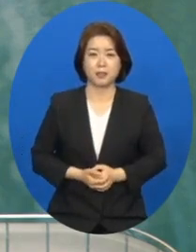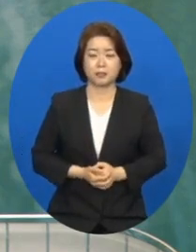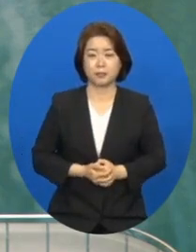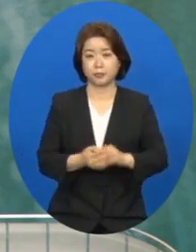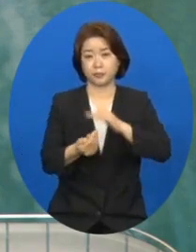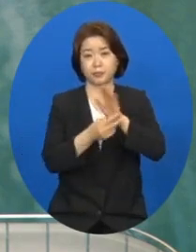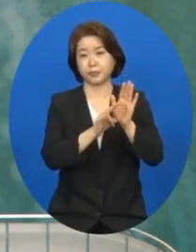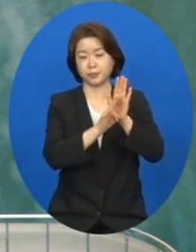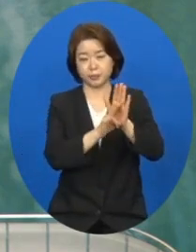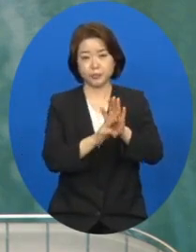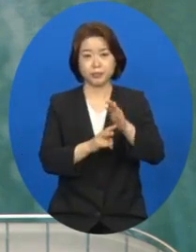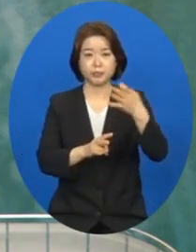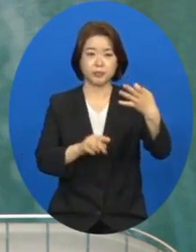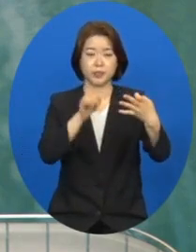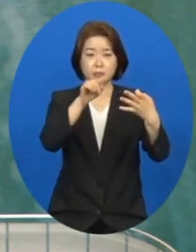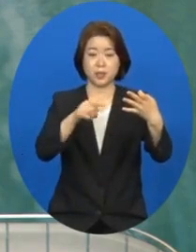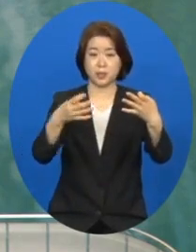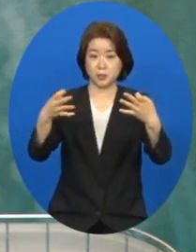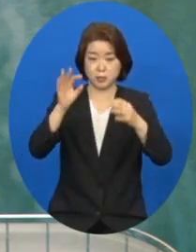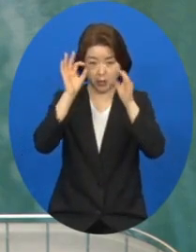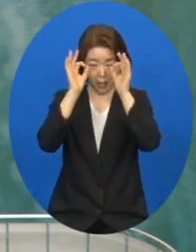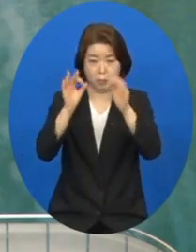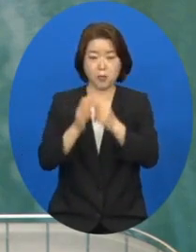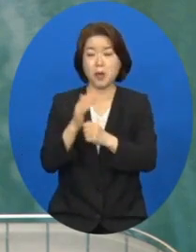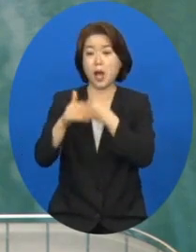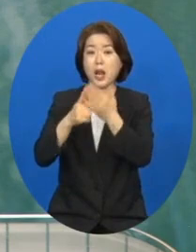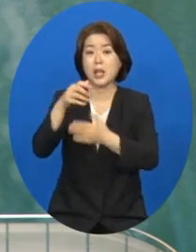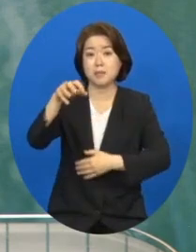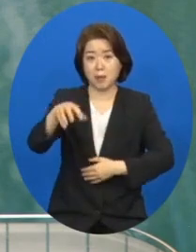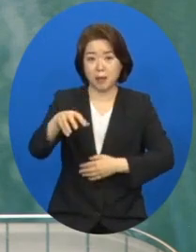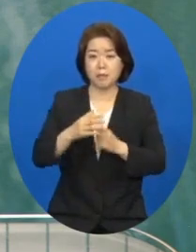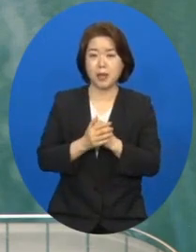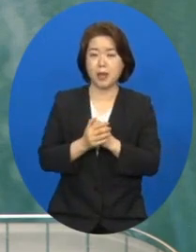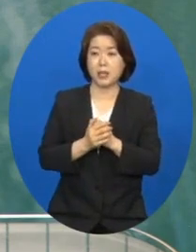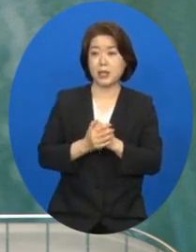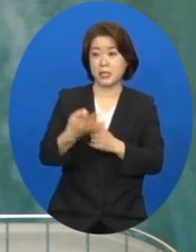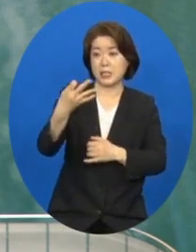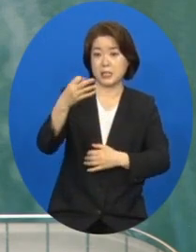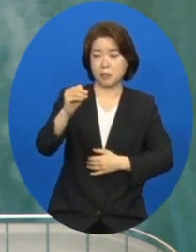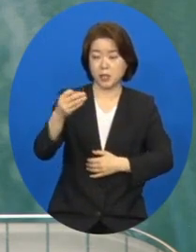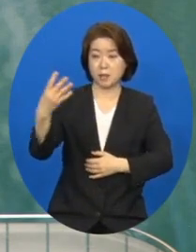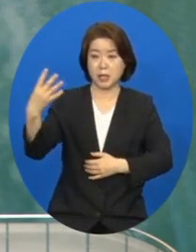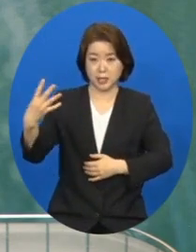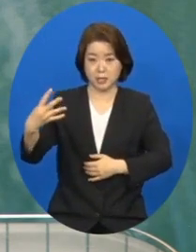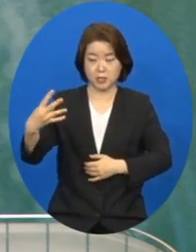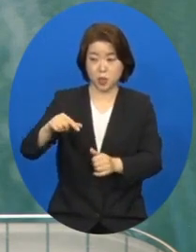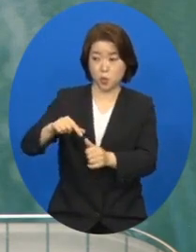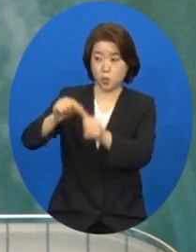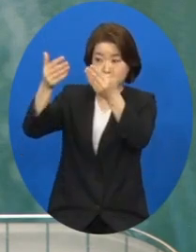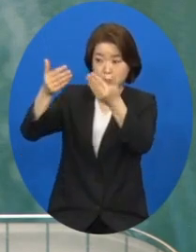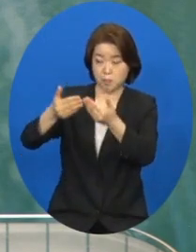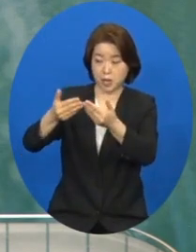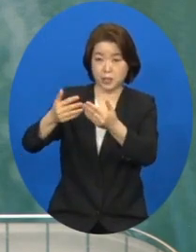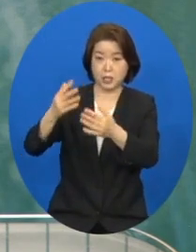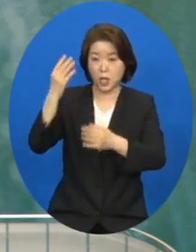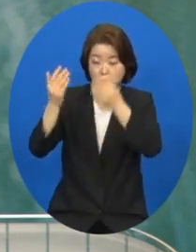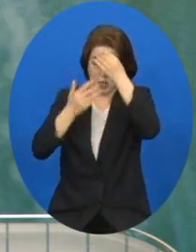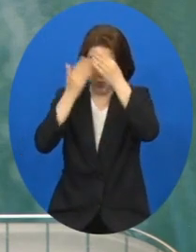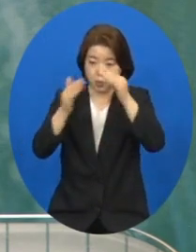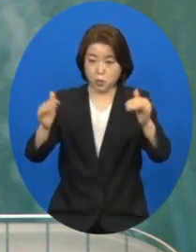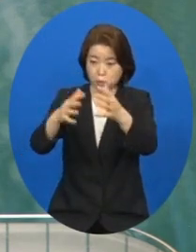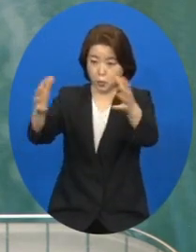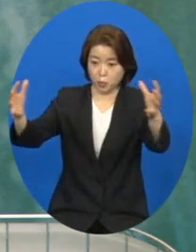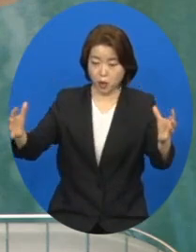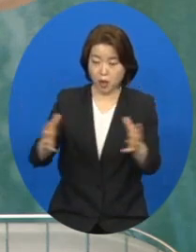요한계시록 14장 4절을 보면 하나님 앞에 14만 4천 명 구원받은 성도들이 이렇게